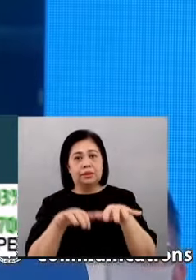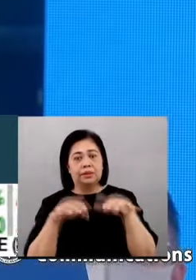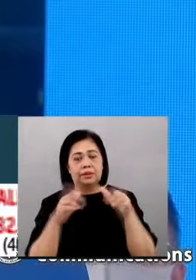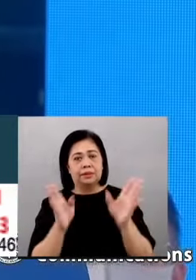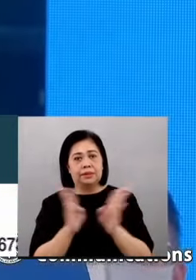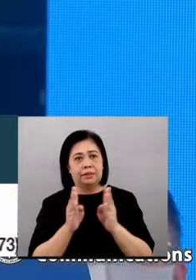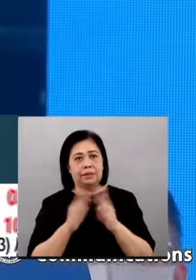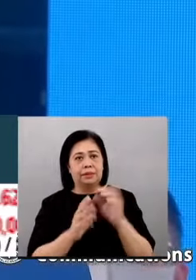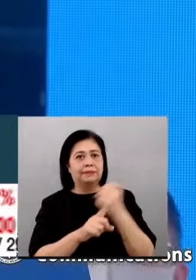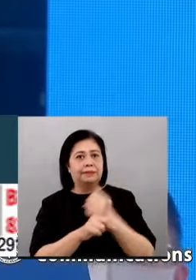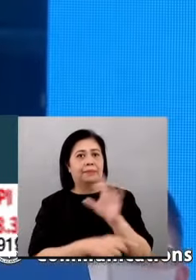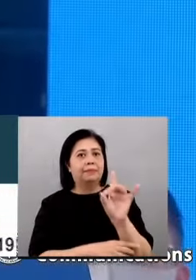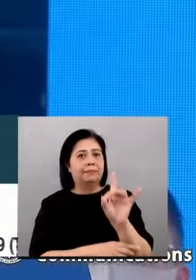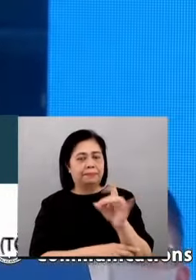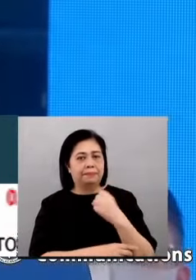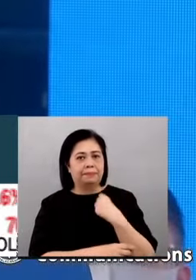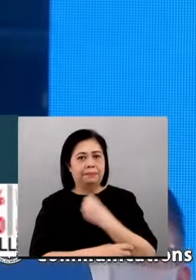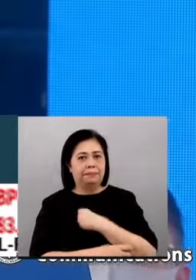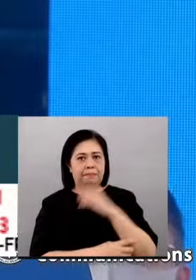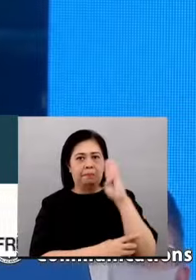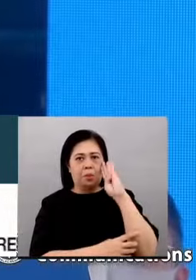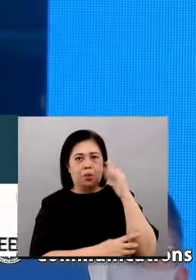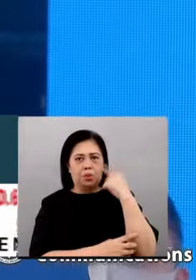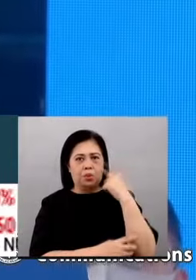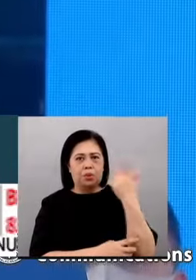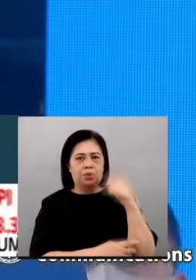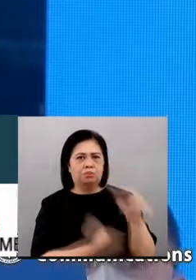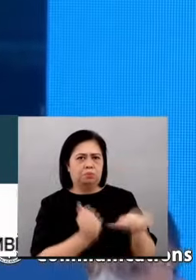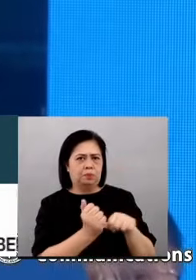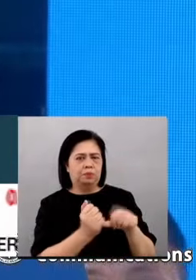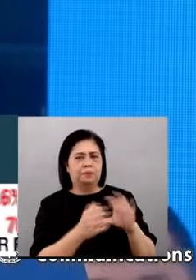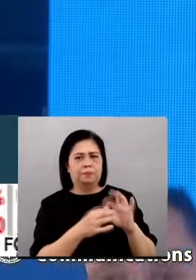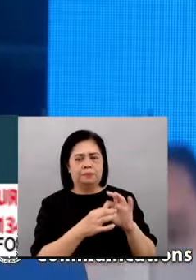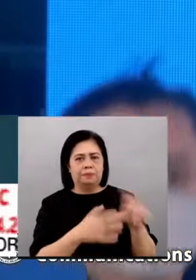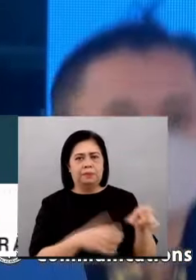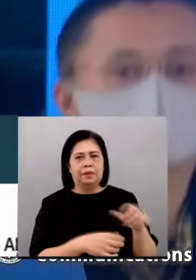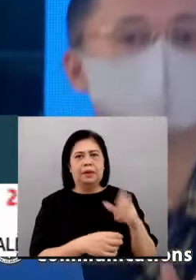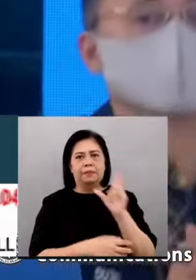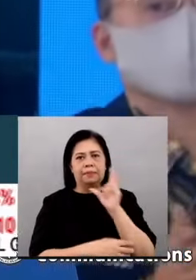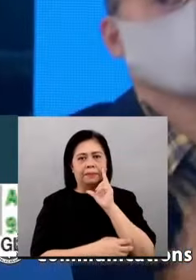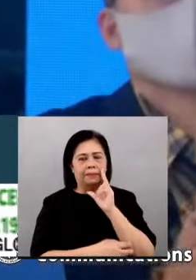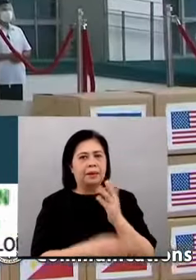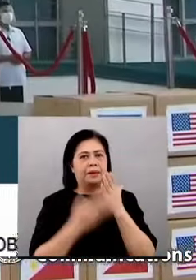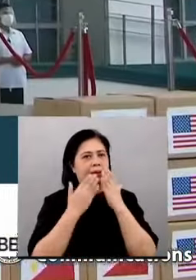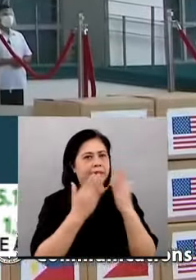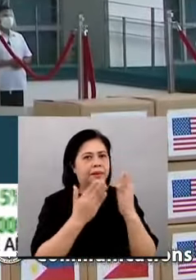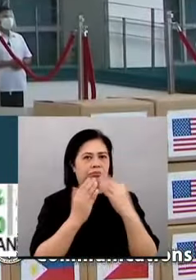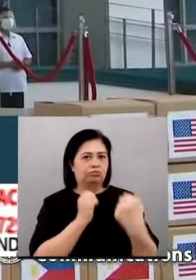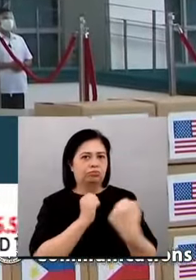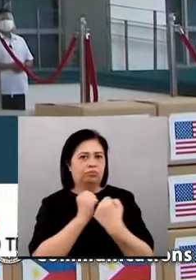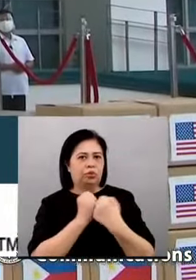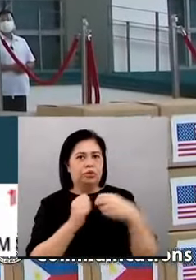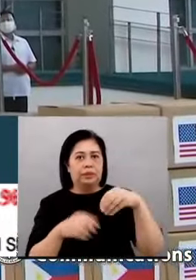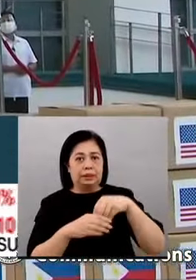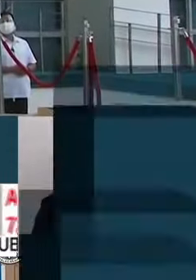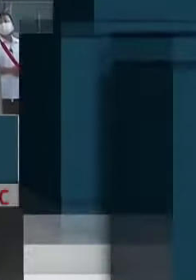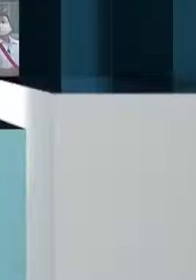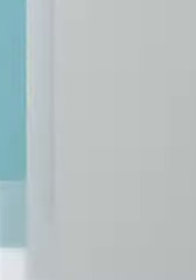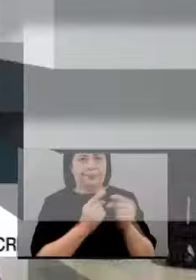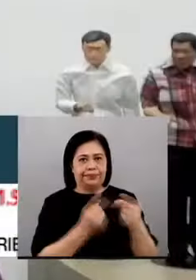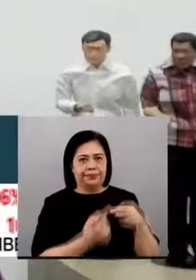8th. Senator Bongo, a longtime aide of President Duterte, thanked his supporters in the party.